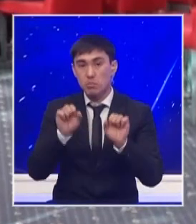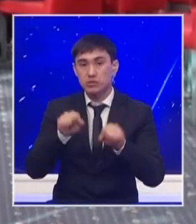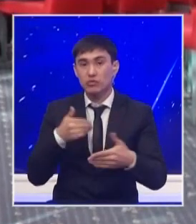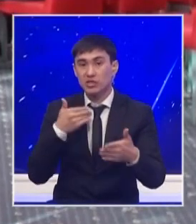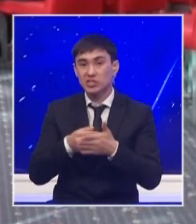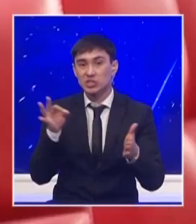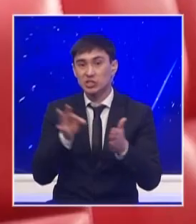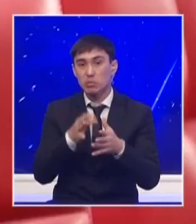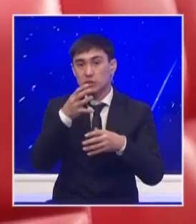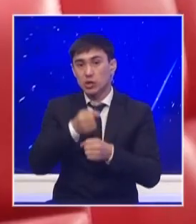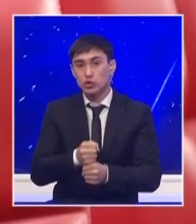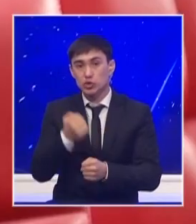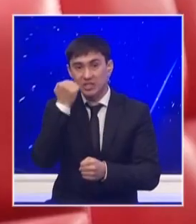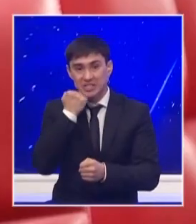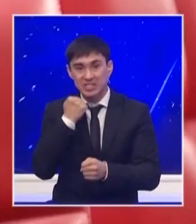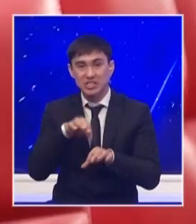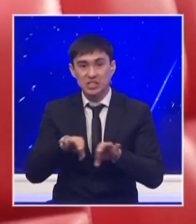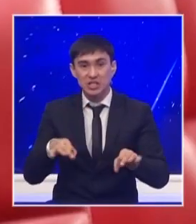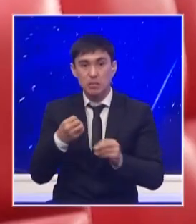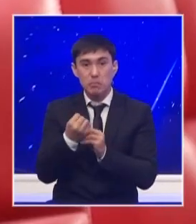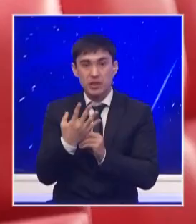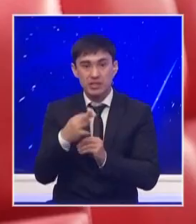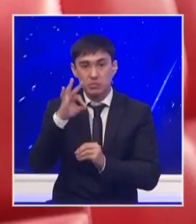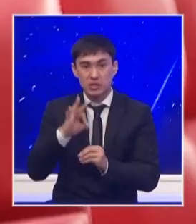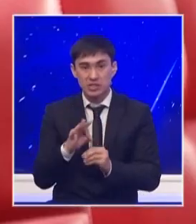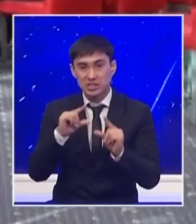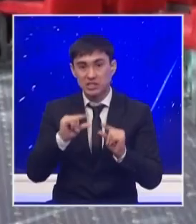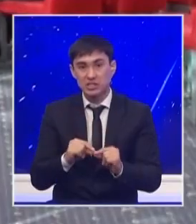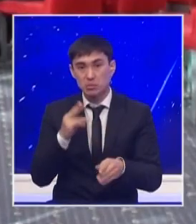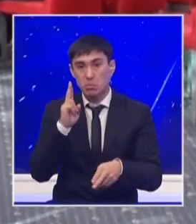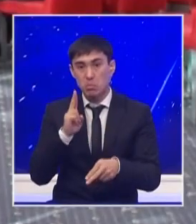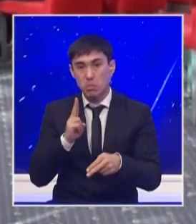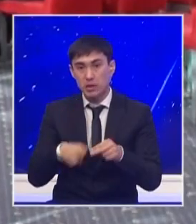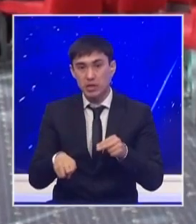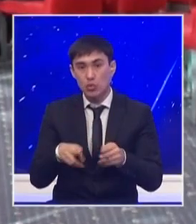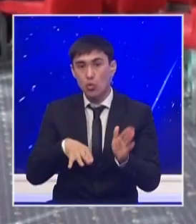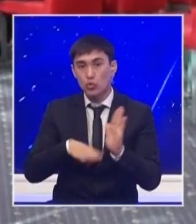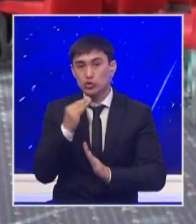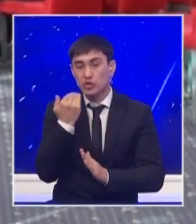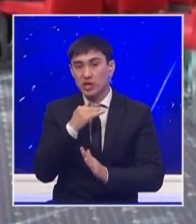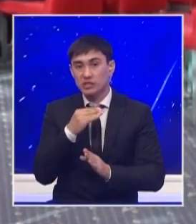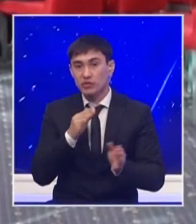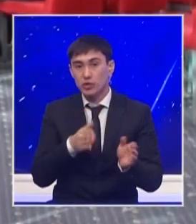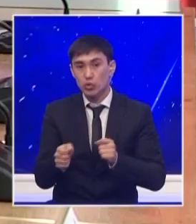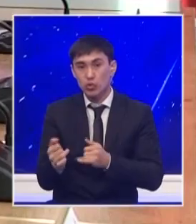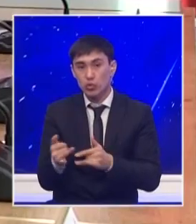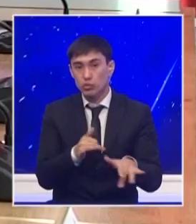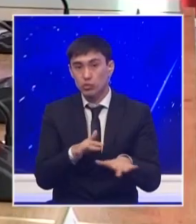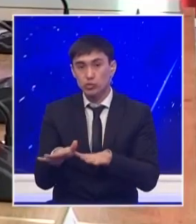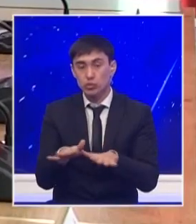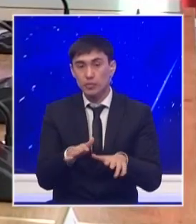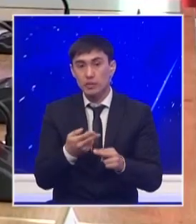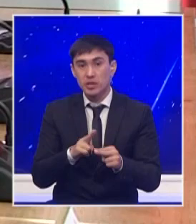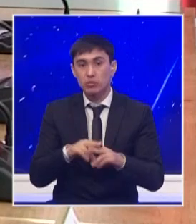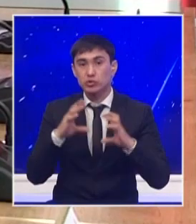достичь цели по сокращению износа сетей на 15 процентов снизить потери и улучшить качество регулируемых услуг при этом